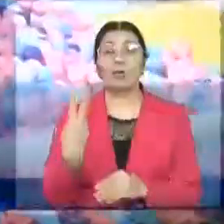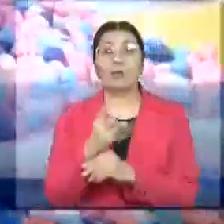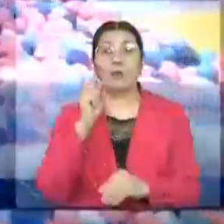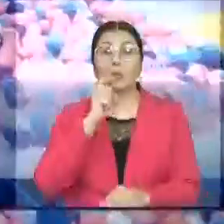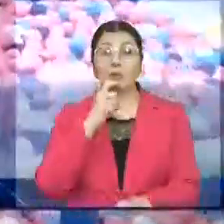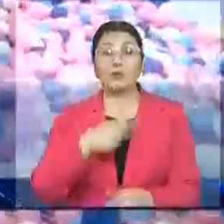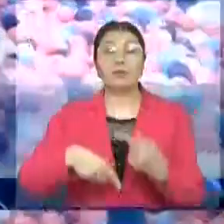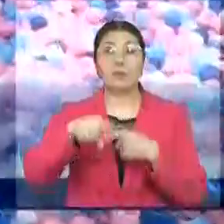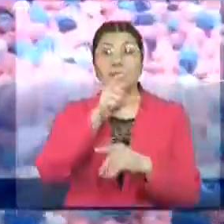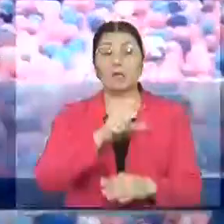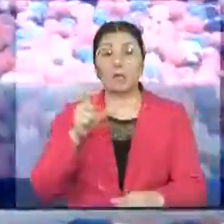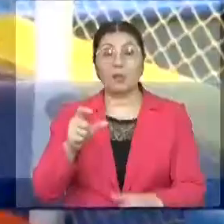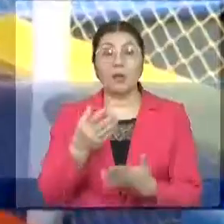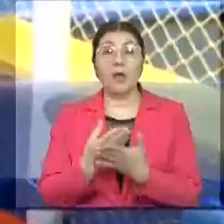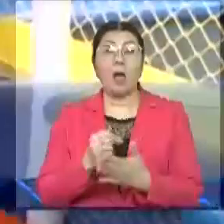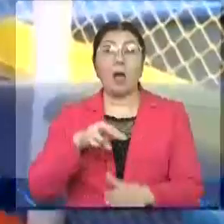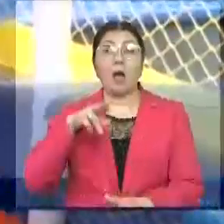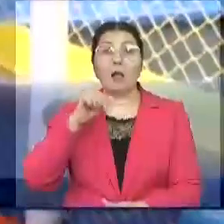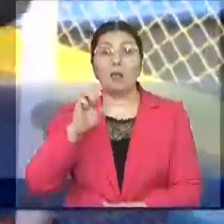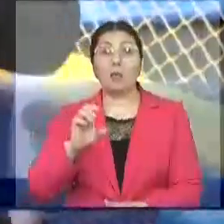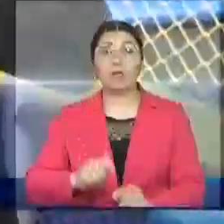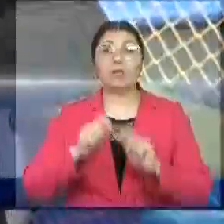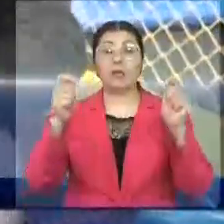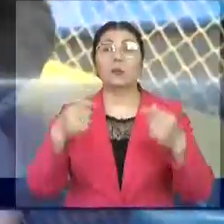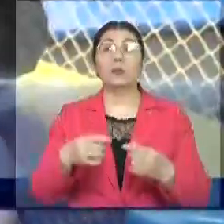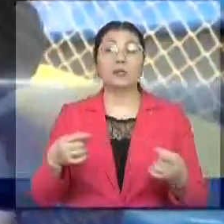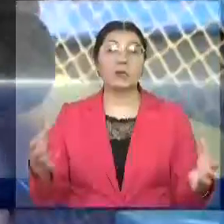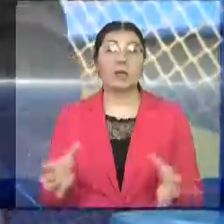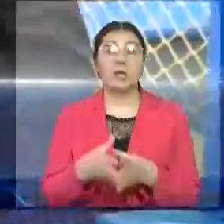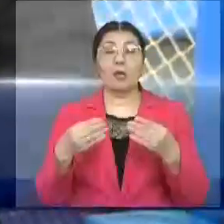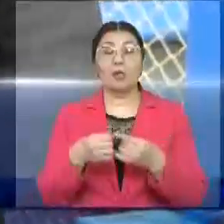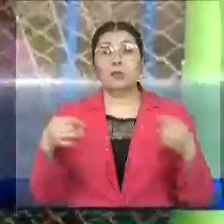здания индивидуальный предприниматель Алмаз Нурманов открыл семейное кафе.